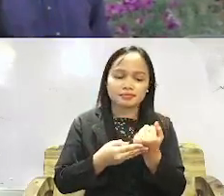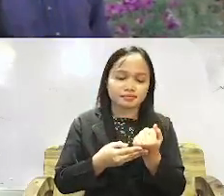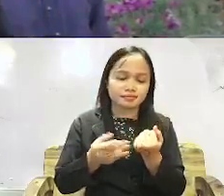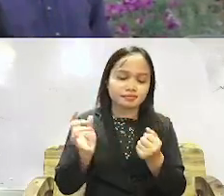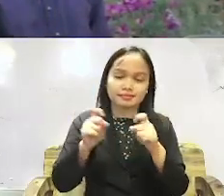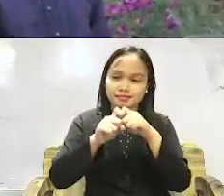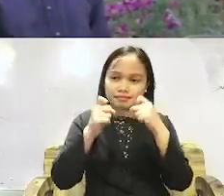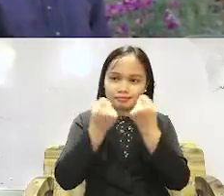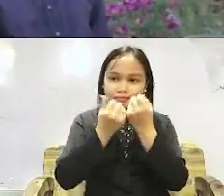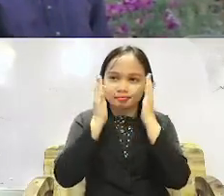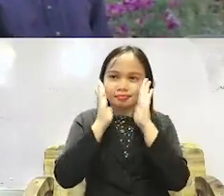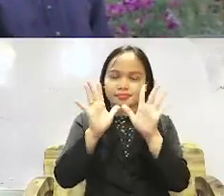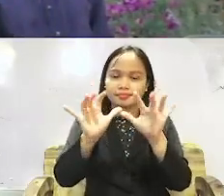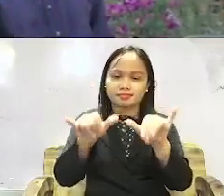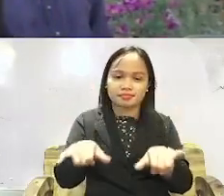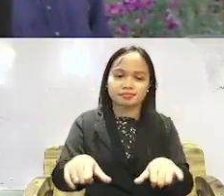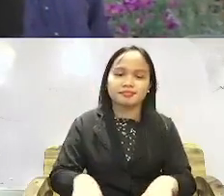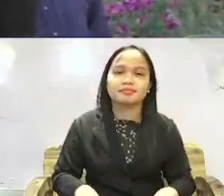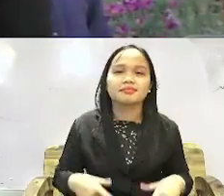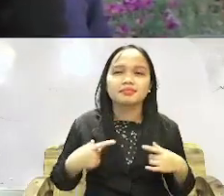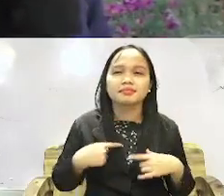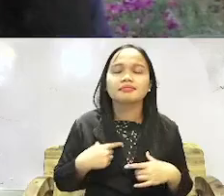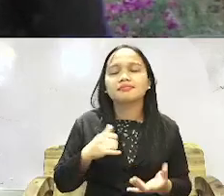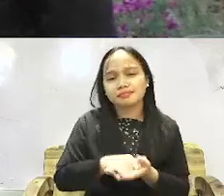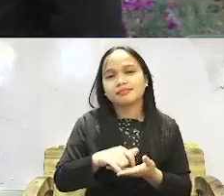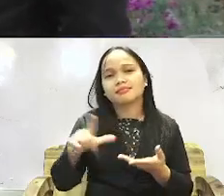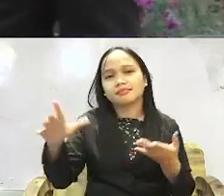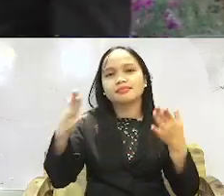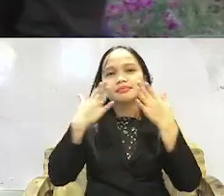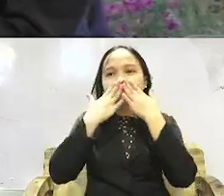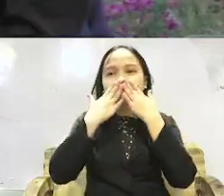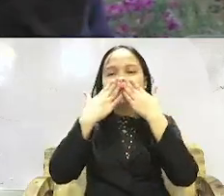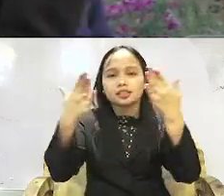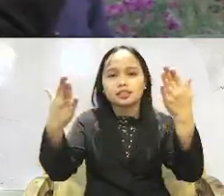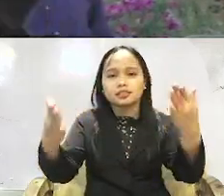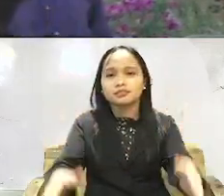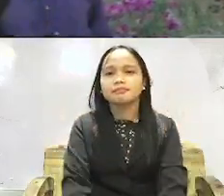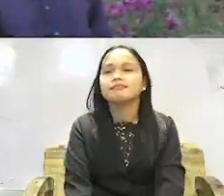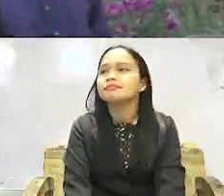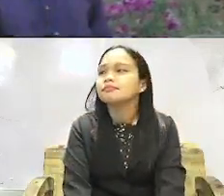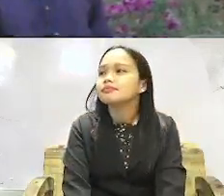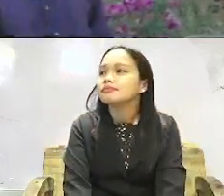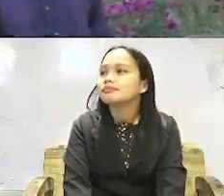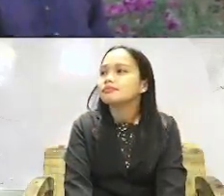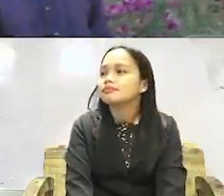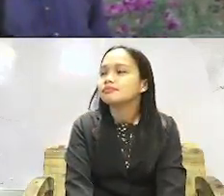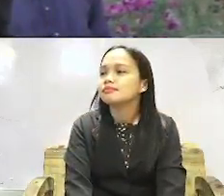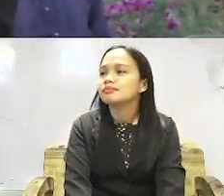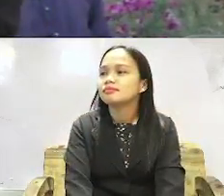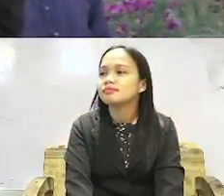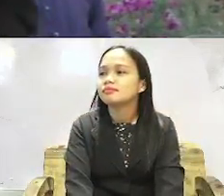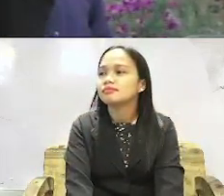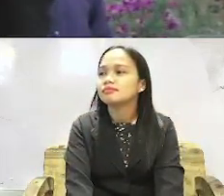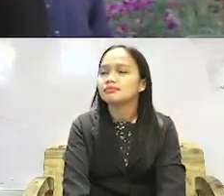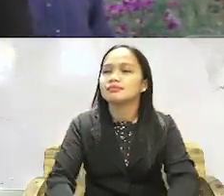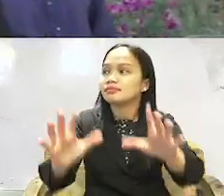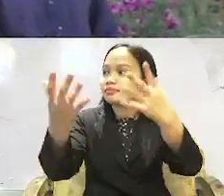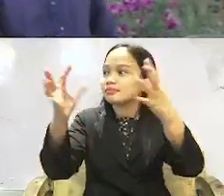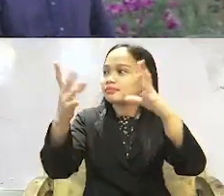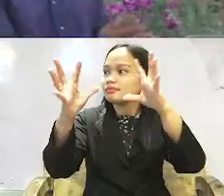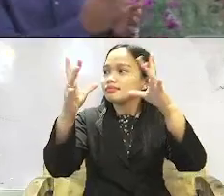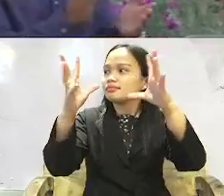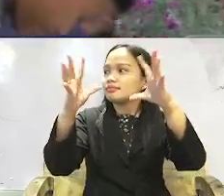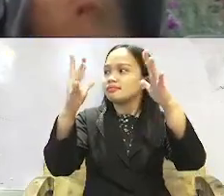Team Focus Staying Alive. Yun po, maraming salamat. Yun lang po. Amen! Maraming salamat, Brother Hartley. Palapakan natin si